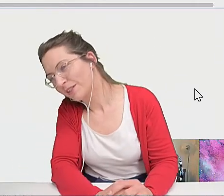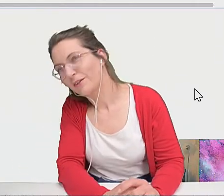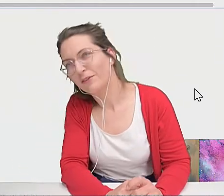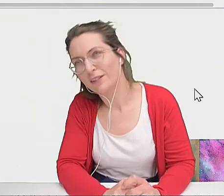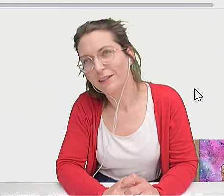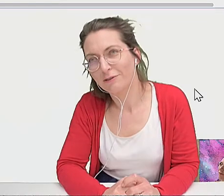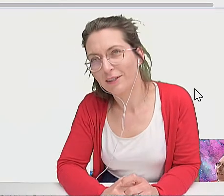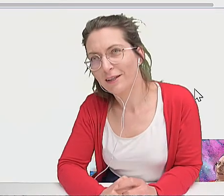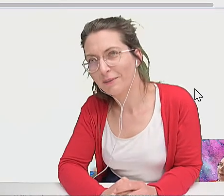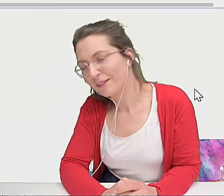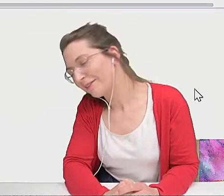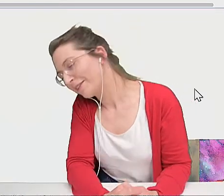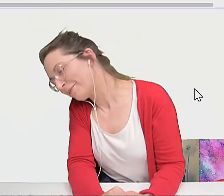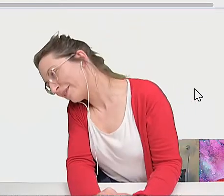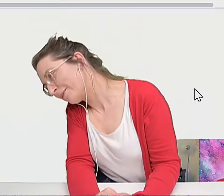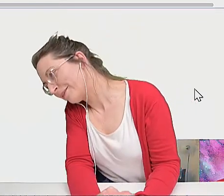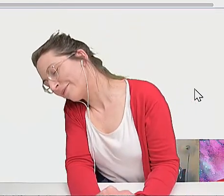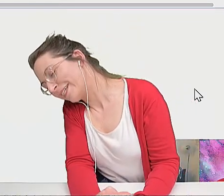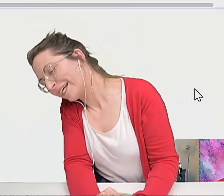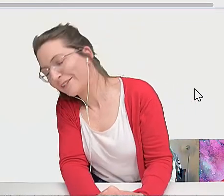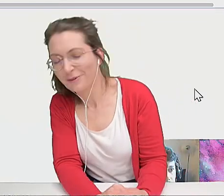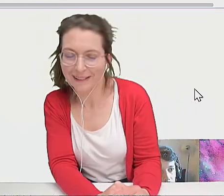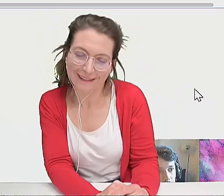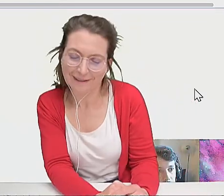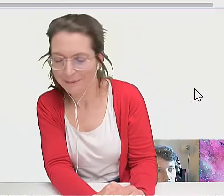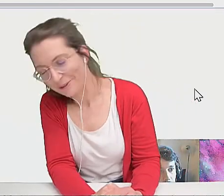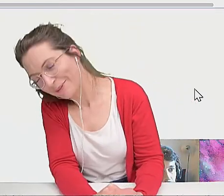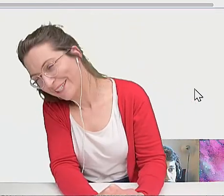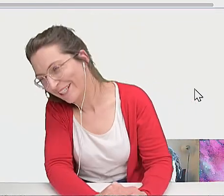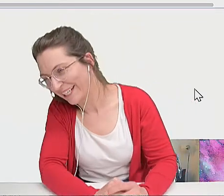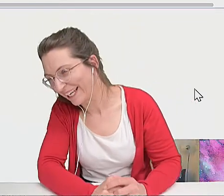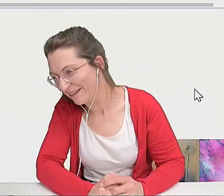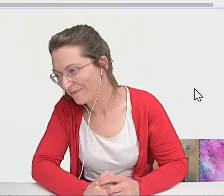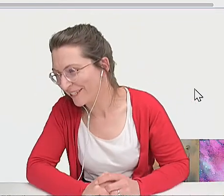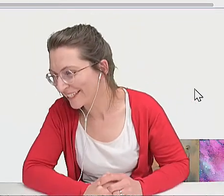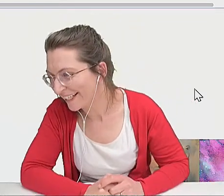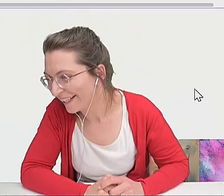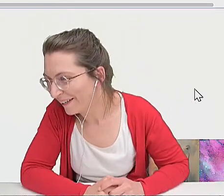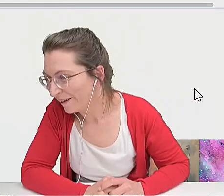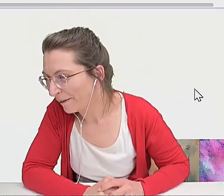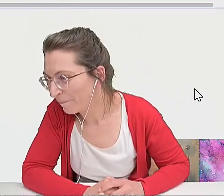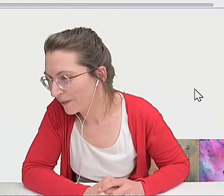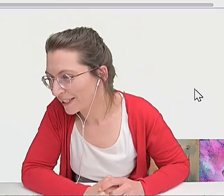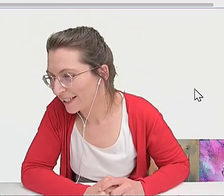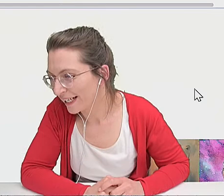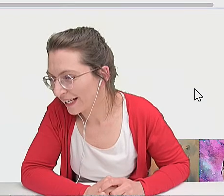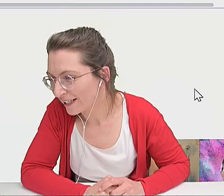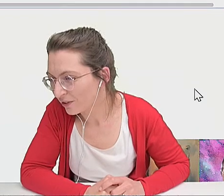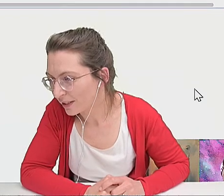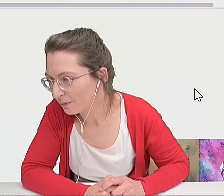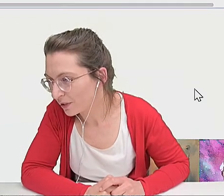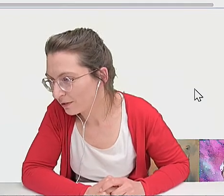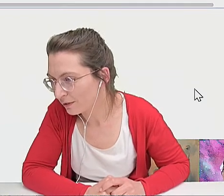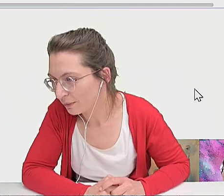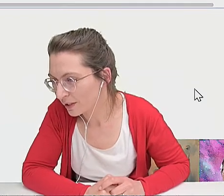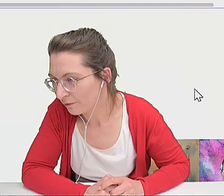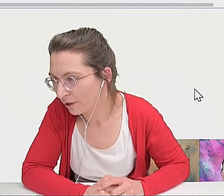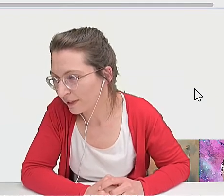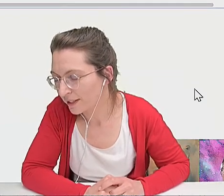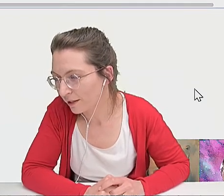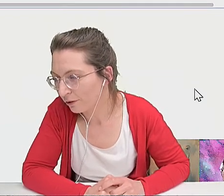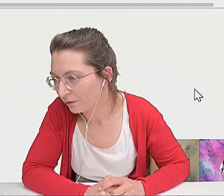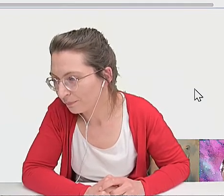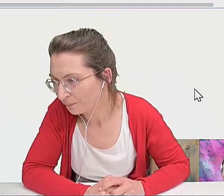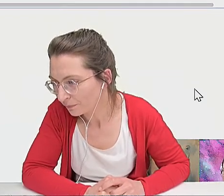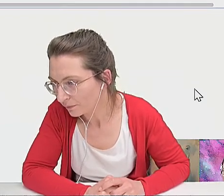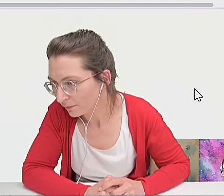sehr lustig aus, wenn ich hier vor der Kamera bin, weil ich mich immer wegen rechts und links immer so ein bisschen drehen muss. Mhm. Dreht sich nach rechts und jetzt muss er